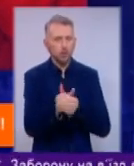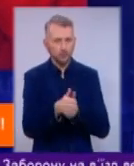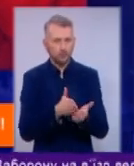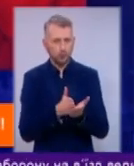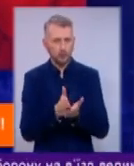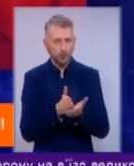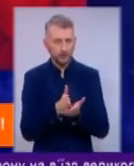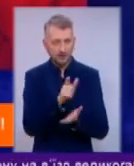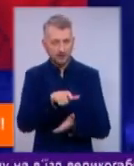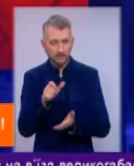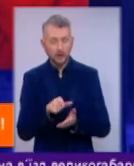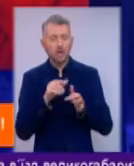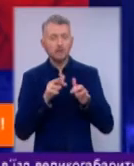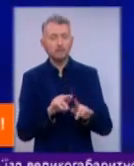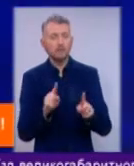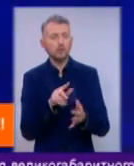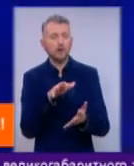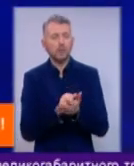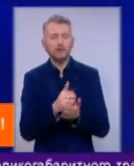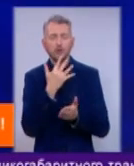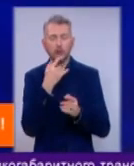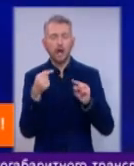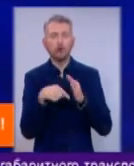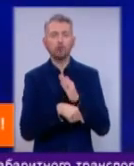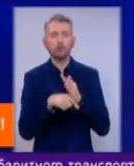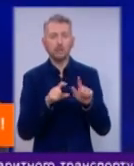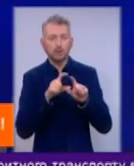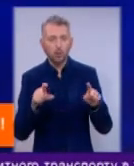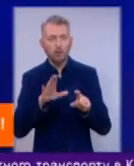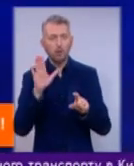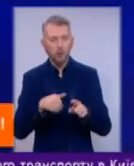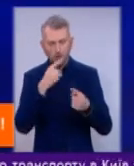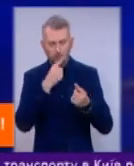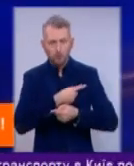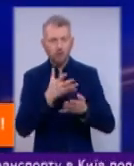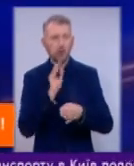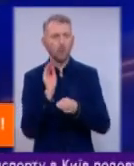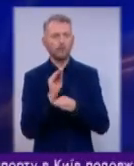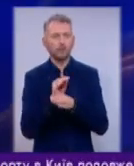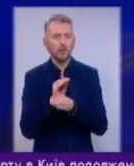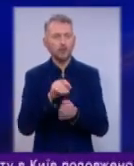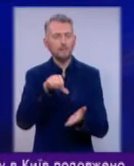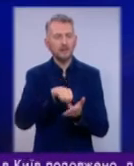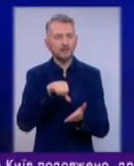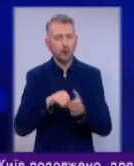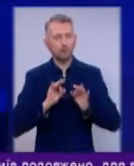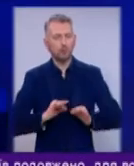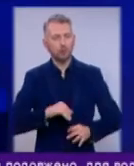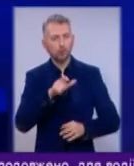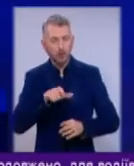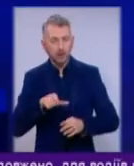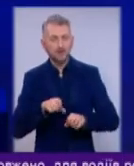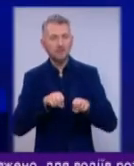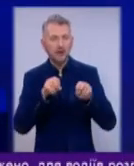ті справи, які підслідні Національним антикорупційним бюро, які потім публічне винувачення представляють прокурори